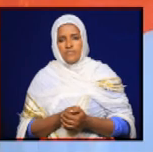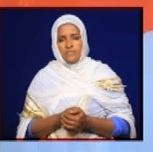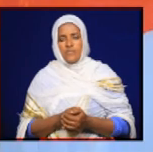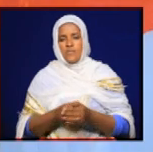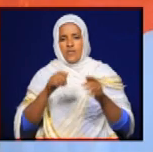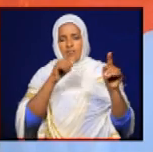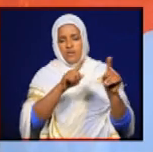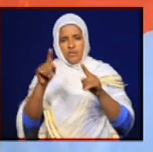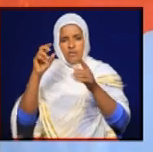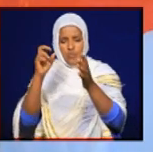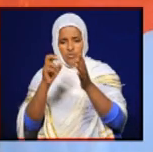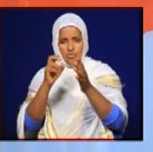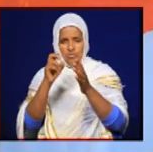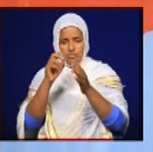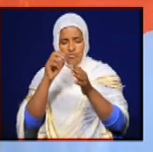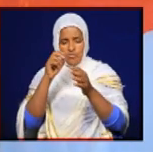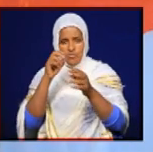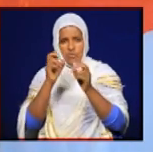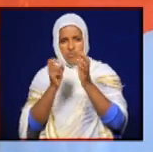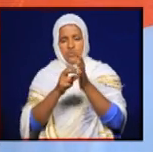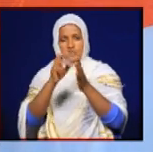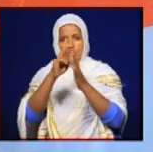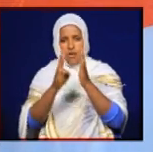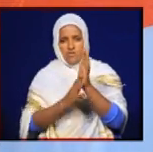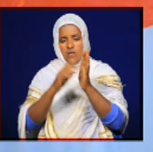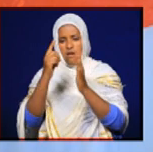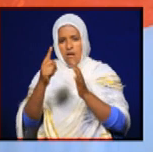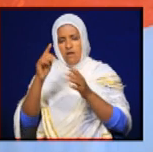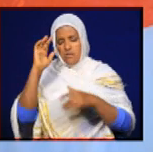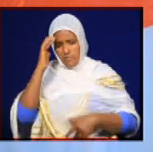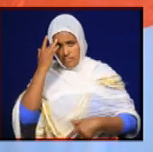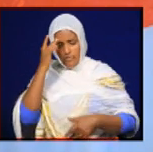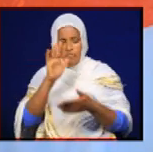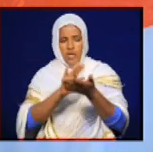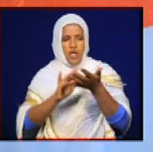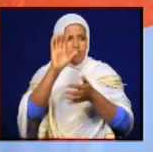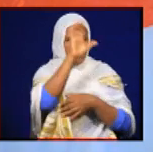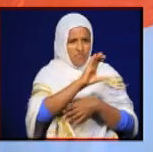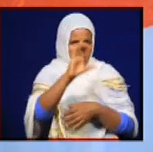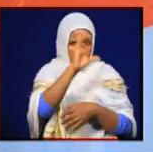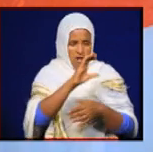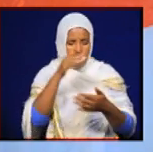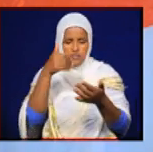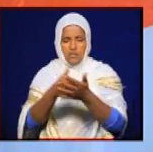እንደ ወጉ ስርዓት አንድ ህመምተኛ መድኃኒት ፍለጋ ሲቀርብ ከሐኪሙ